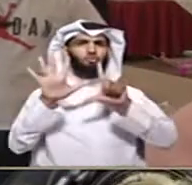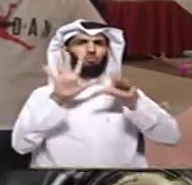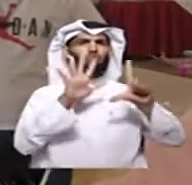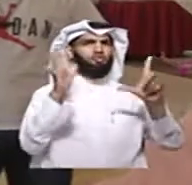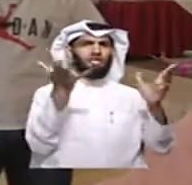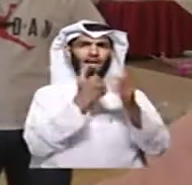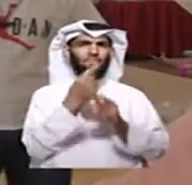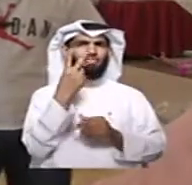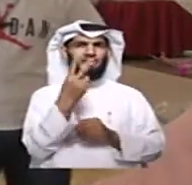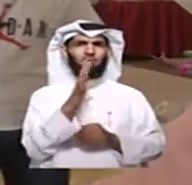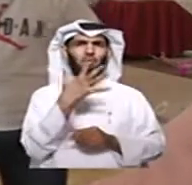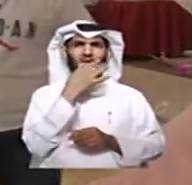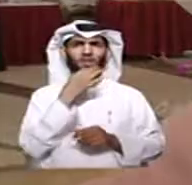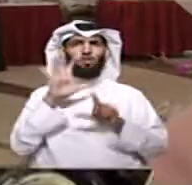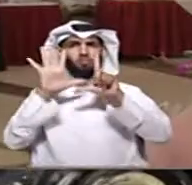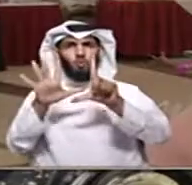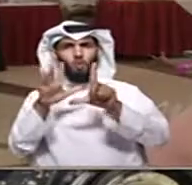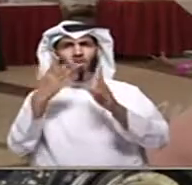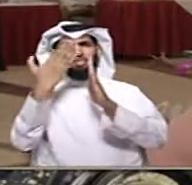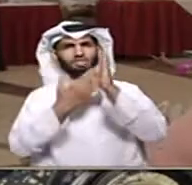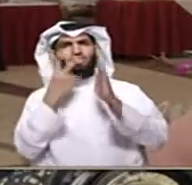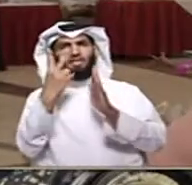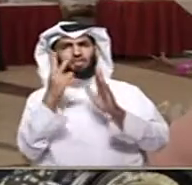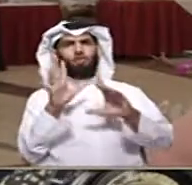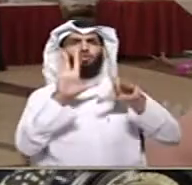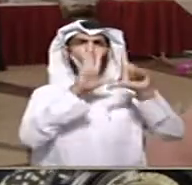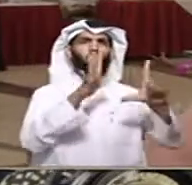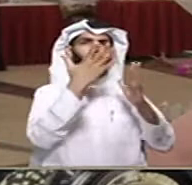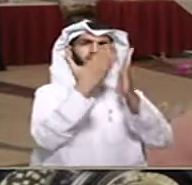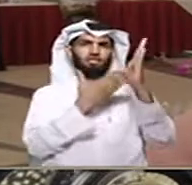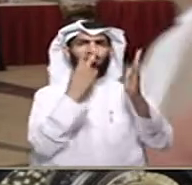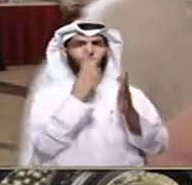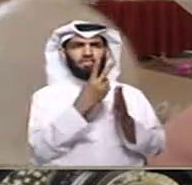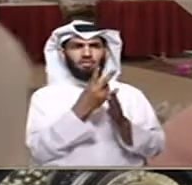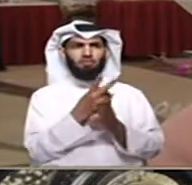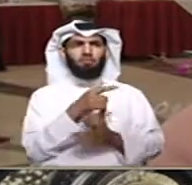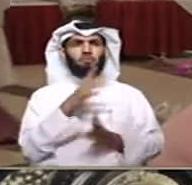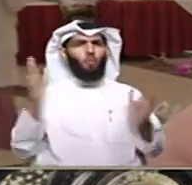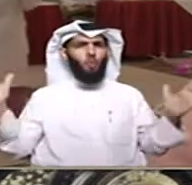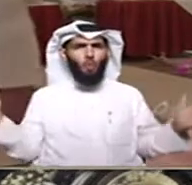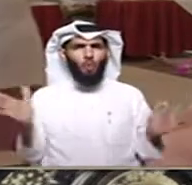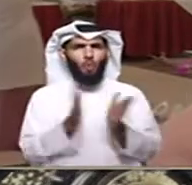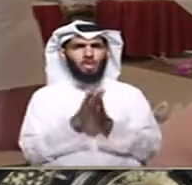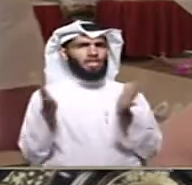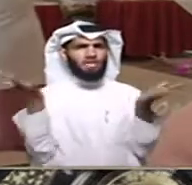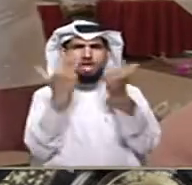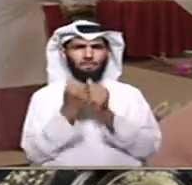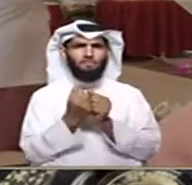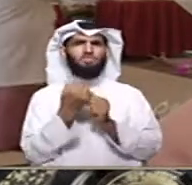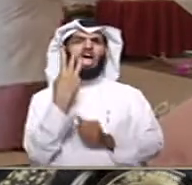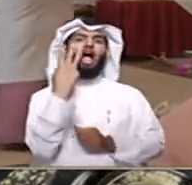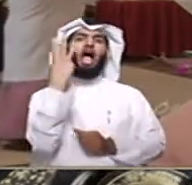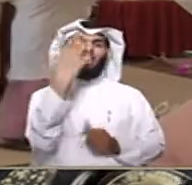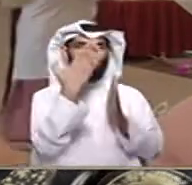عمليتين بالاسبوع. أكثر من 3000 عملية جريناها، بس مختلف، يعني سواء كانت كبيرة أو صغيرة